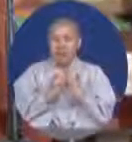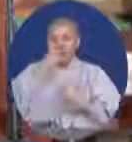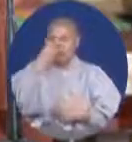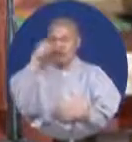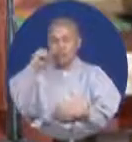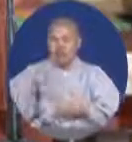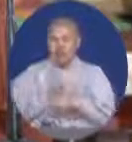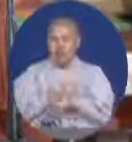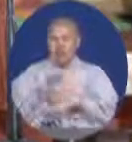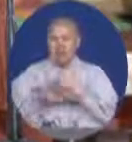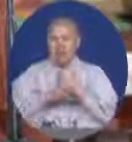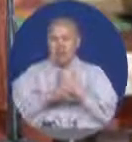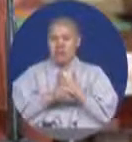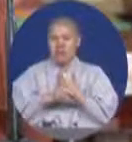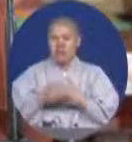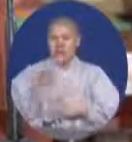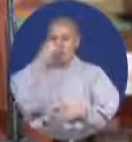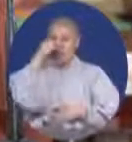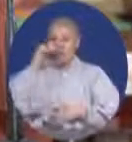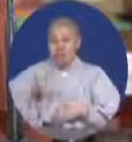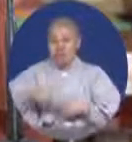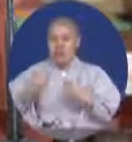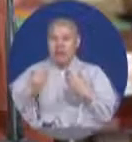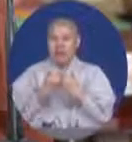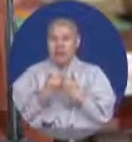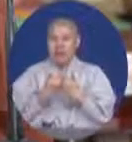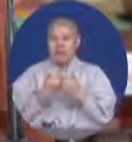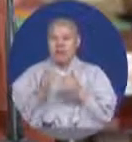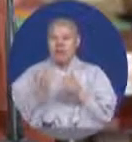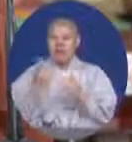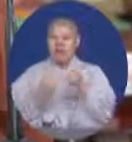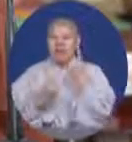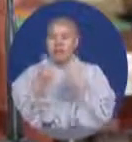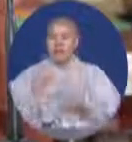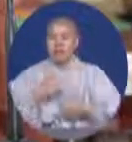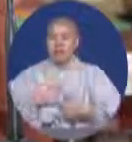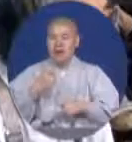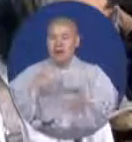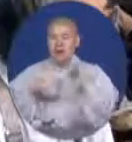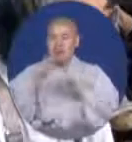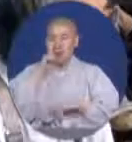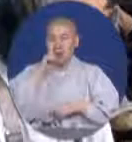되면 비난하고 반대하는 대상보다 내가 더 나쁘게 되고